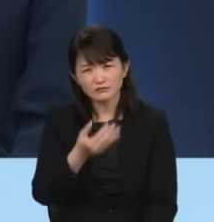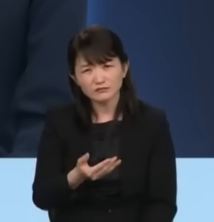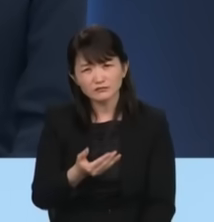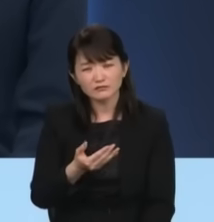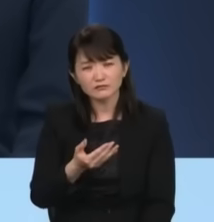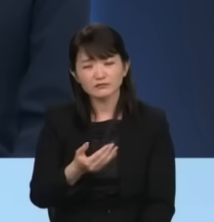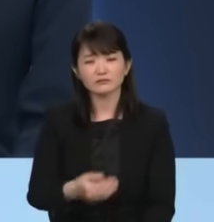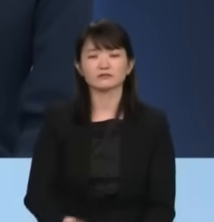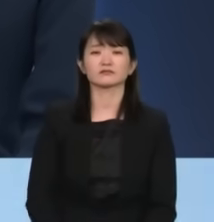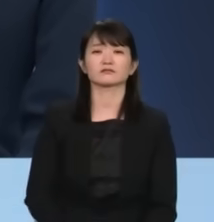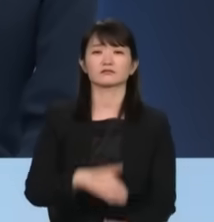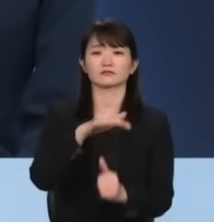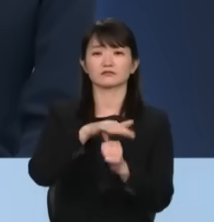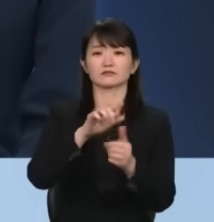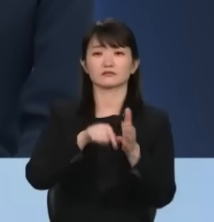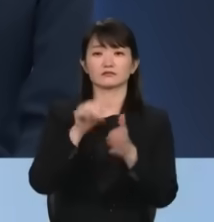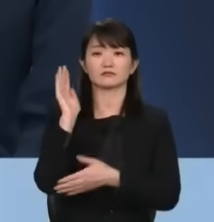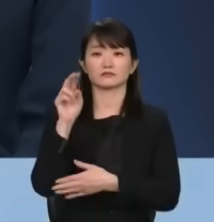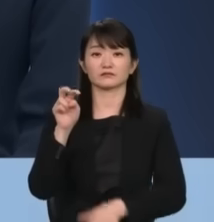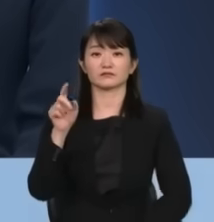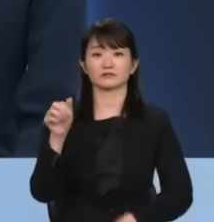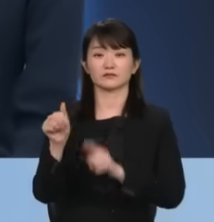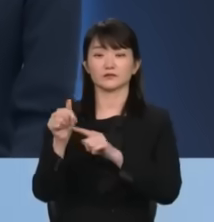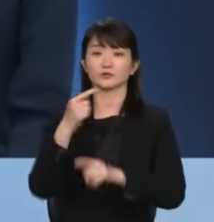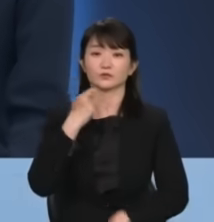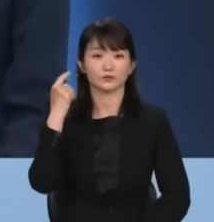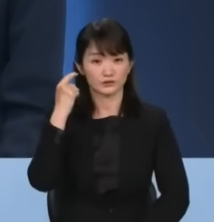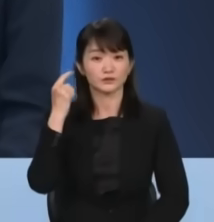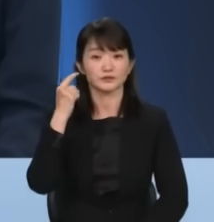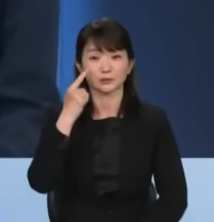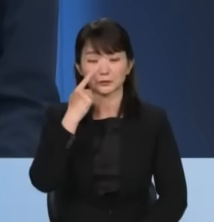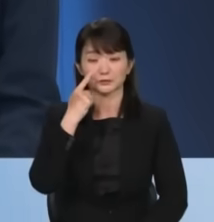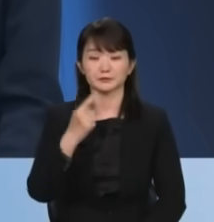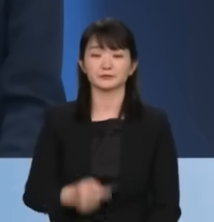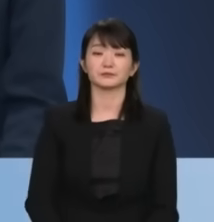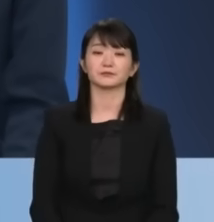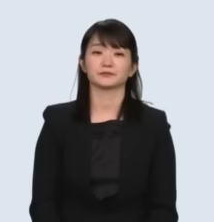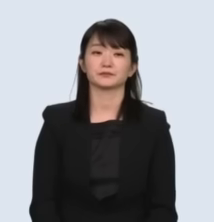다녔다고요? 네, 어린 시절의 이야기는 명 씨 목소리로 먼저 들어보시겠습니다.